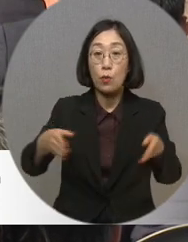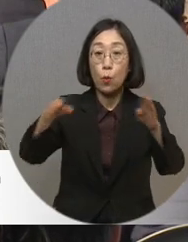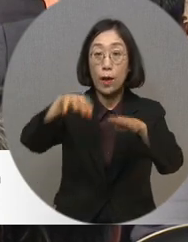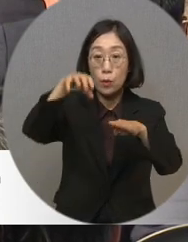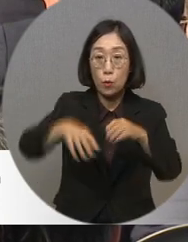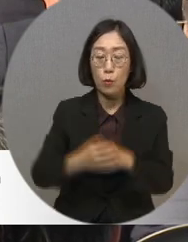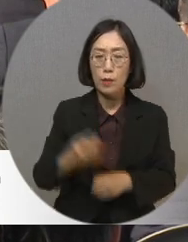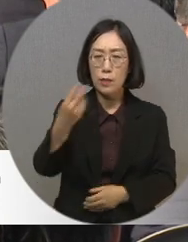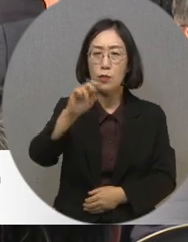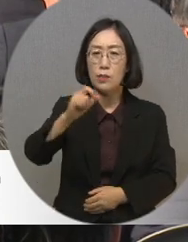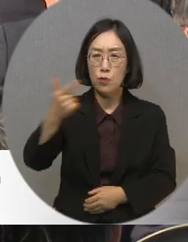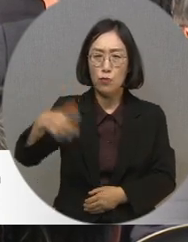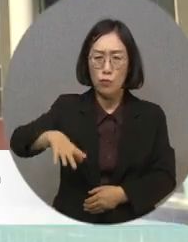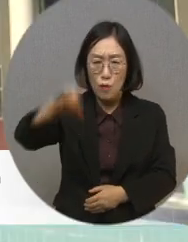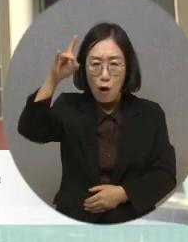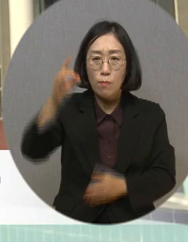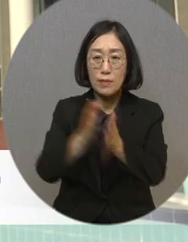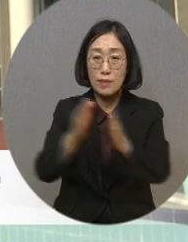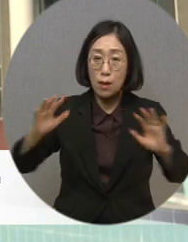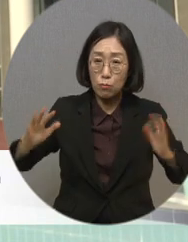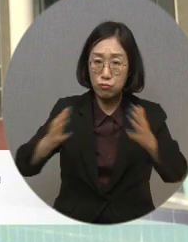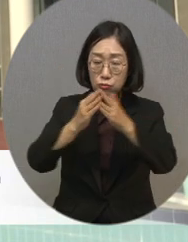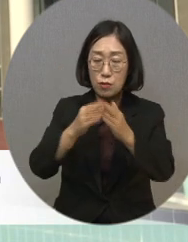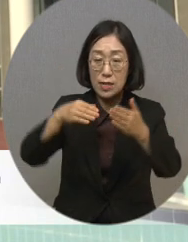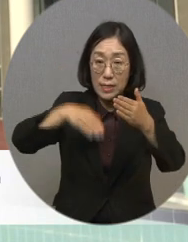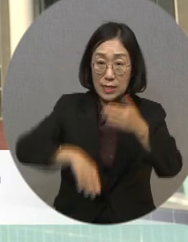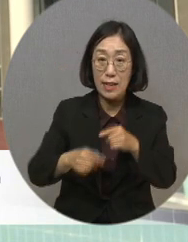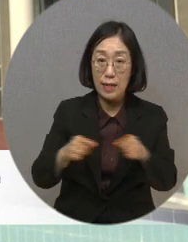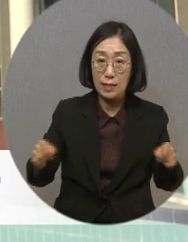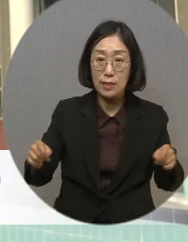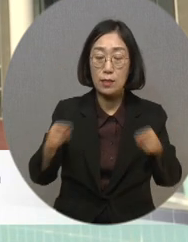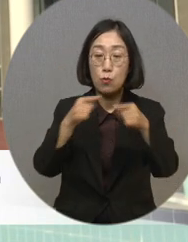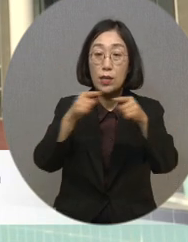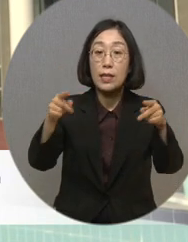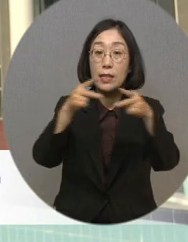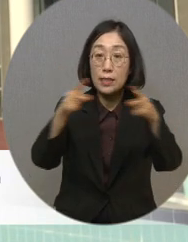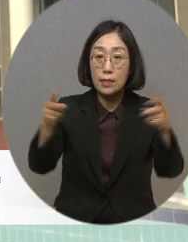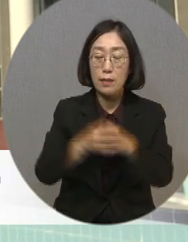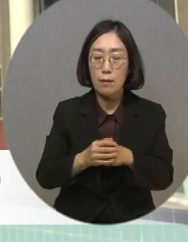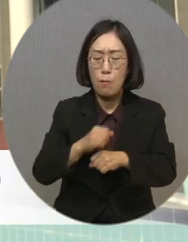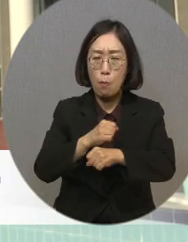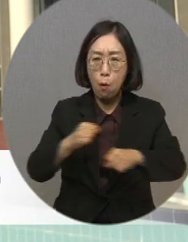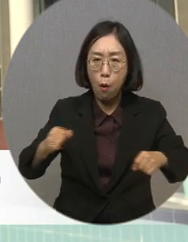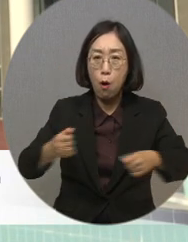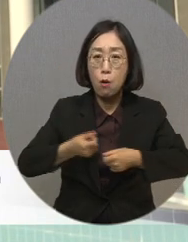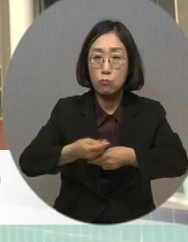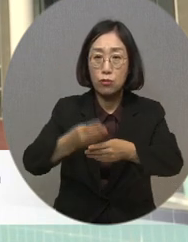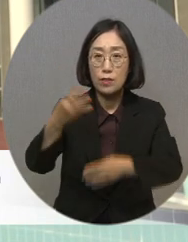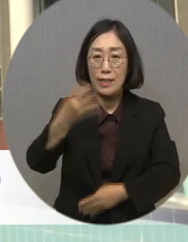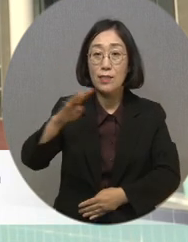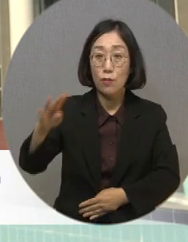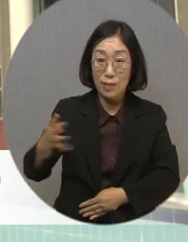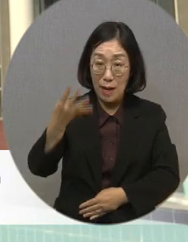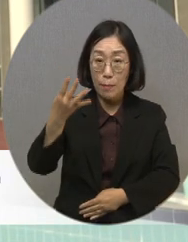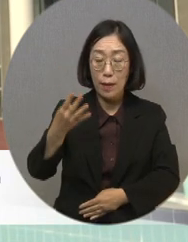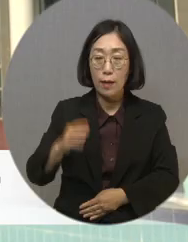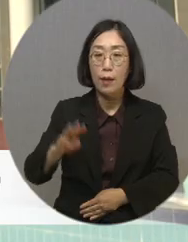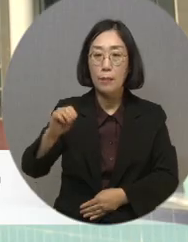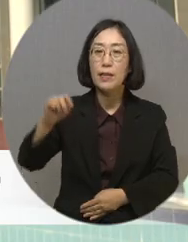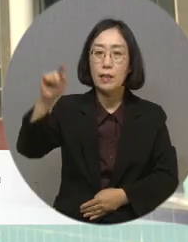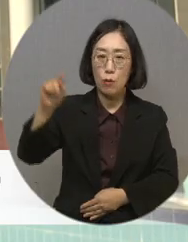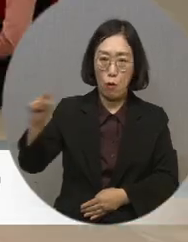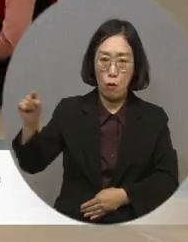지난 2016년 착공해 지하 1층, 지상 2층, 연면적 4,462제곱미터 규모로